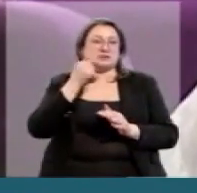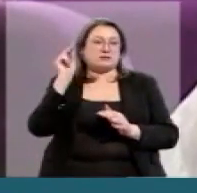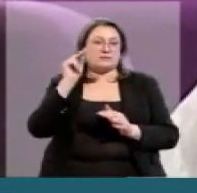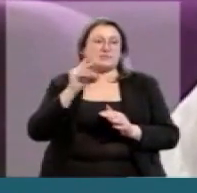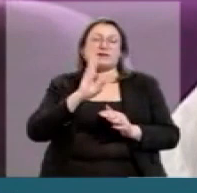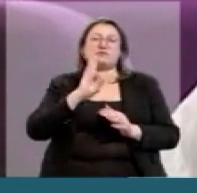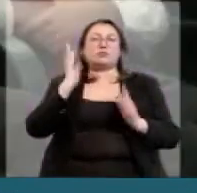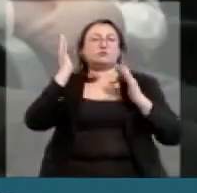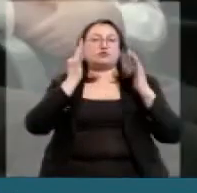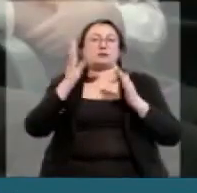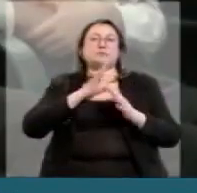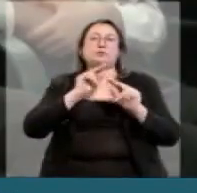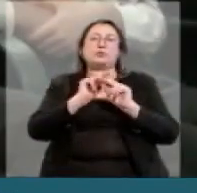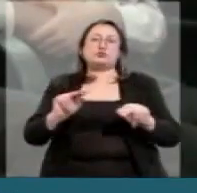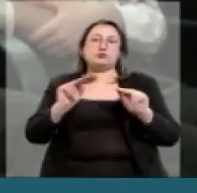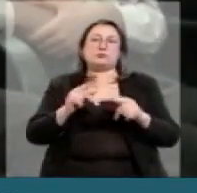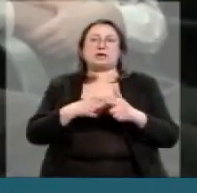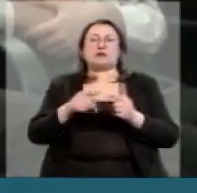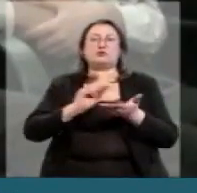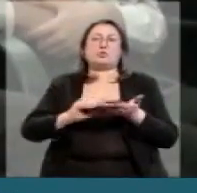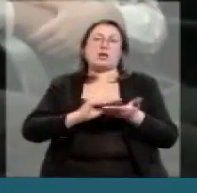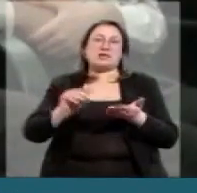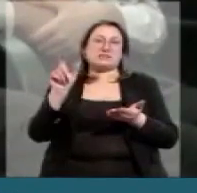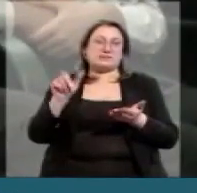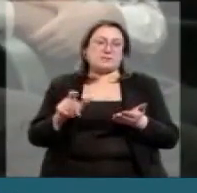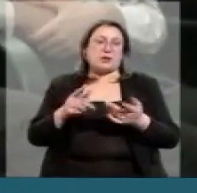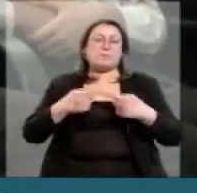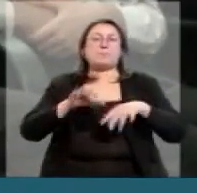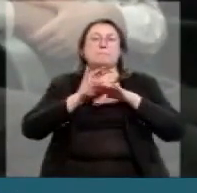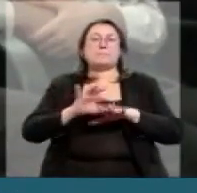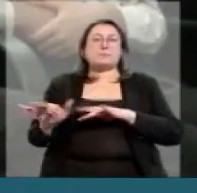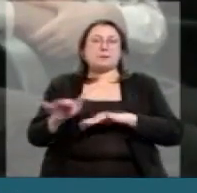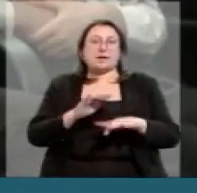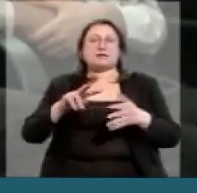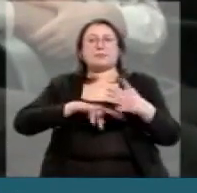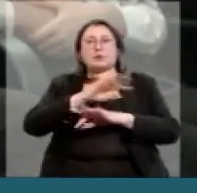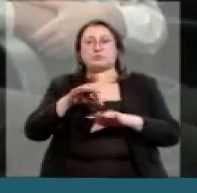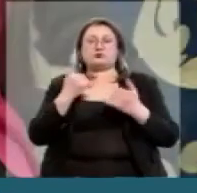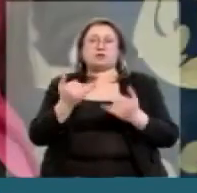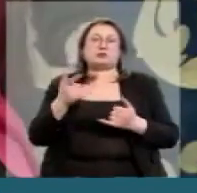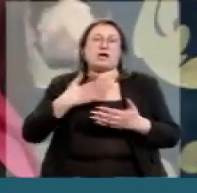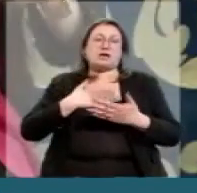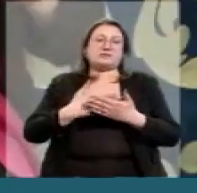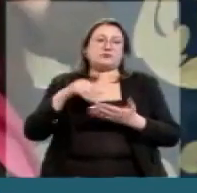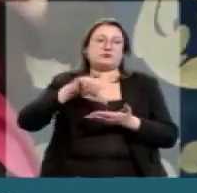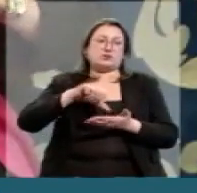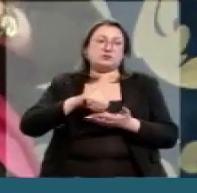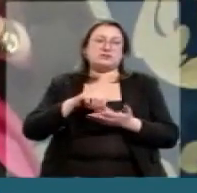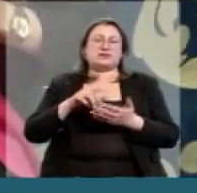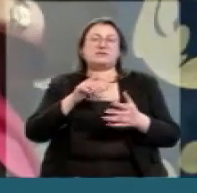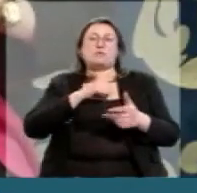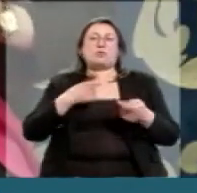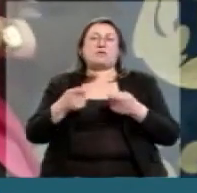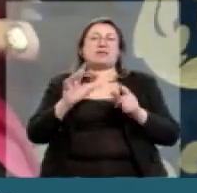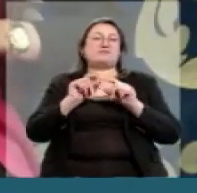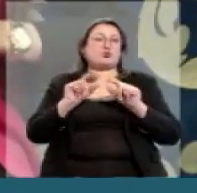языками. Девочка мечтает стать учителем или журналистом, организовывать мероприятия и проекты. Сейчас она активный участник